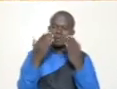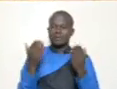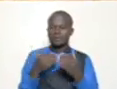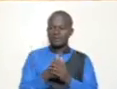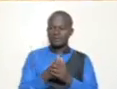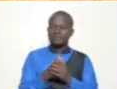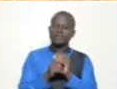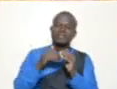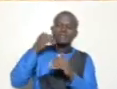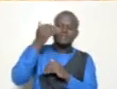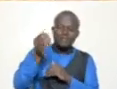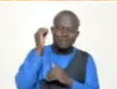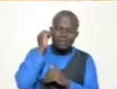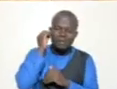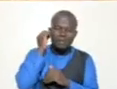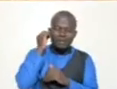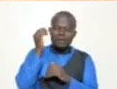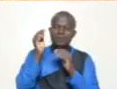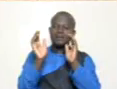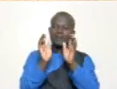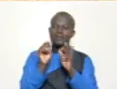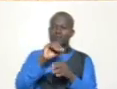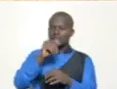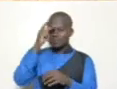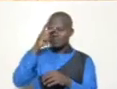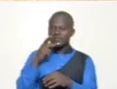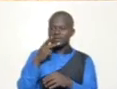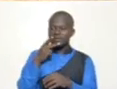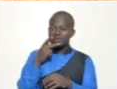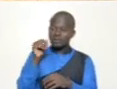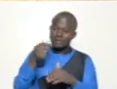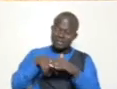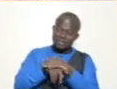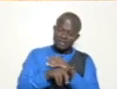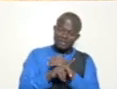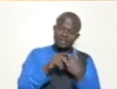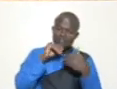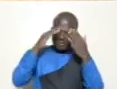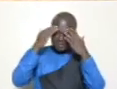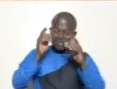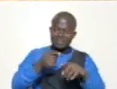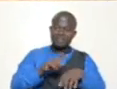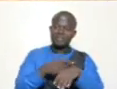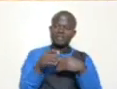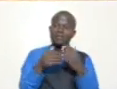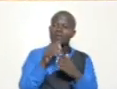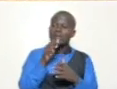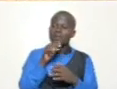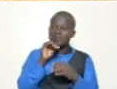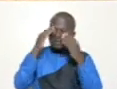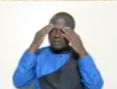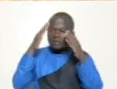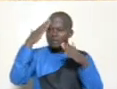kurya. Noneho bagasimira bakareze undi mubyeyi wunda kinjira ntamije hinjiriye nyina kamunyiraho nta mumenye